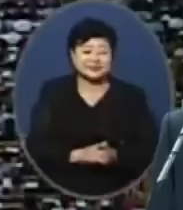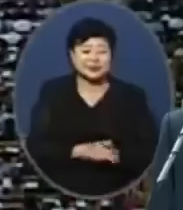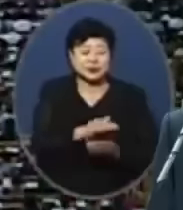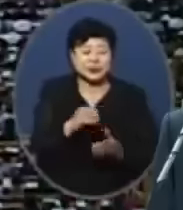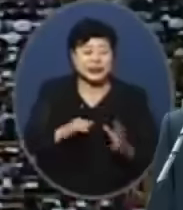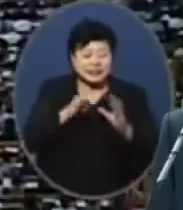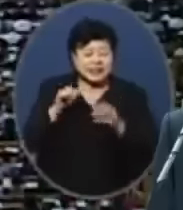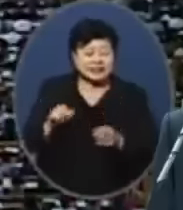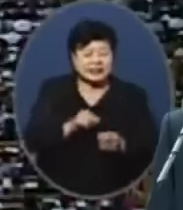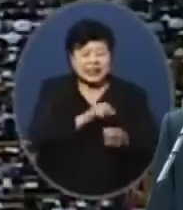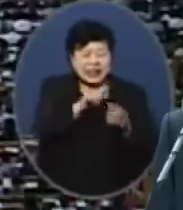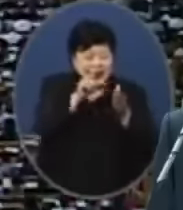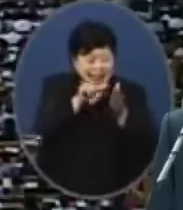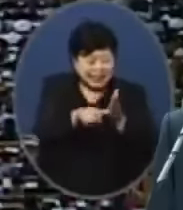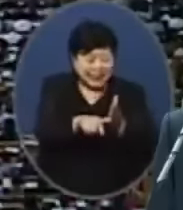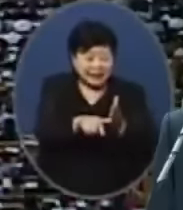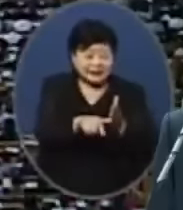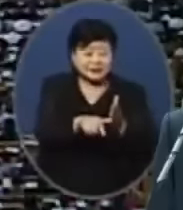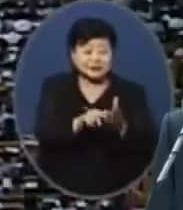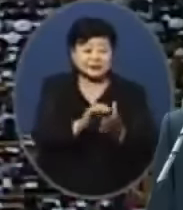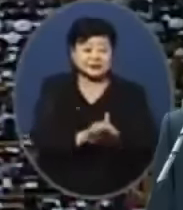우리가 이 세상에 살면서